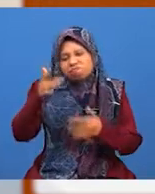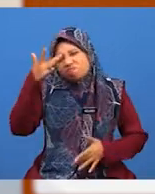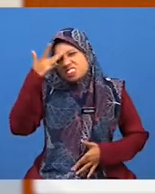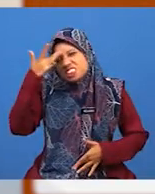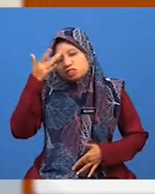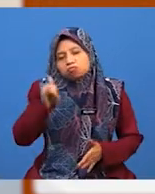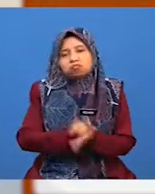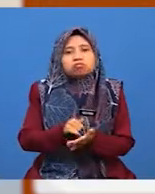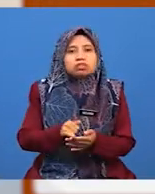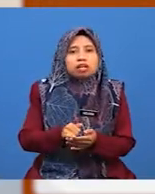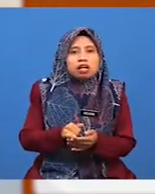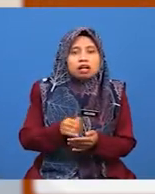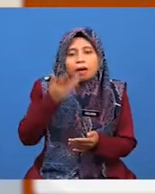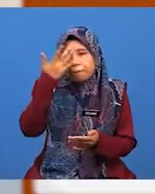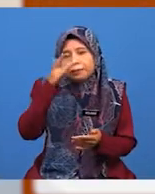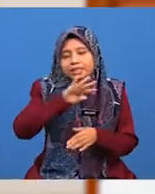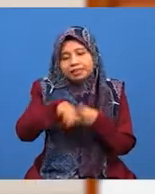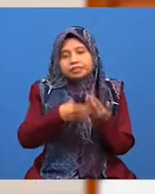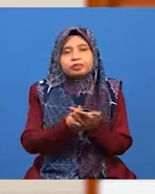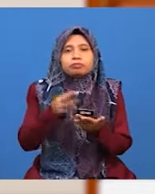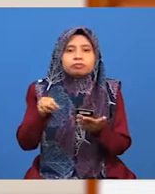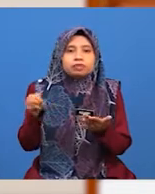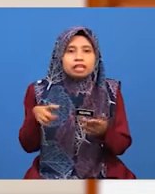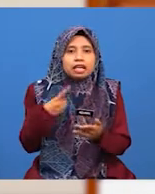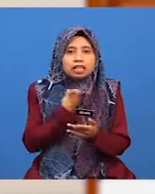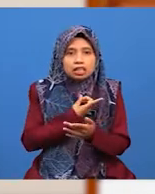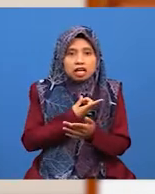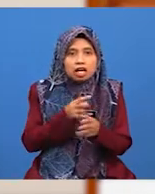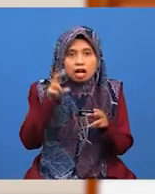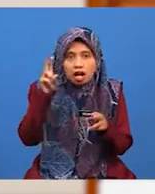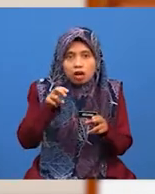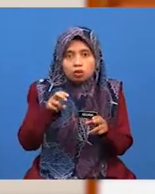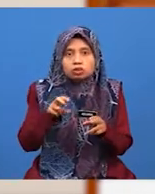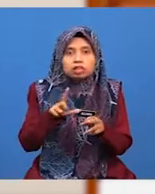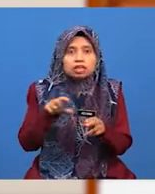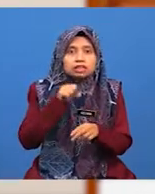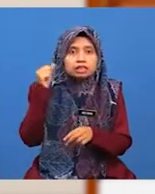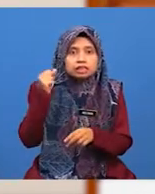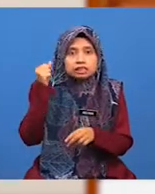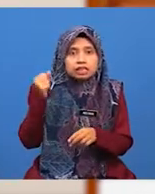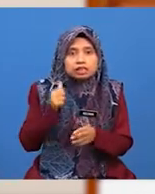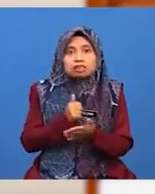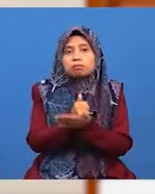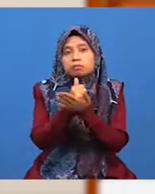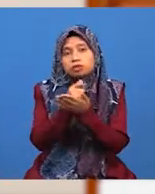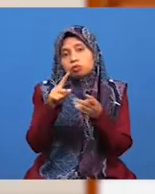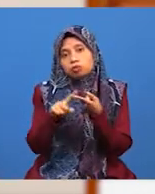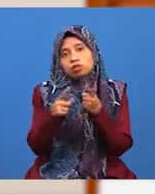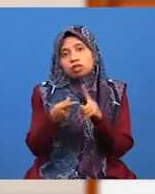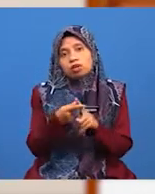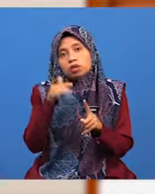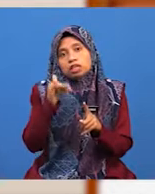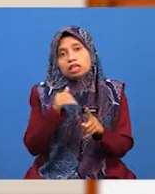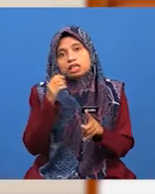itu. Pandai semua murid cikgu. Kita haruslah sentiasa membantu kawan-kawan